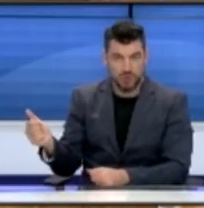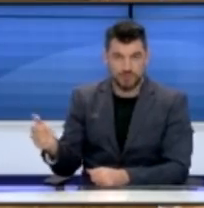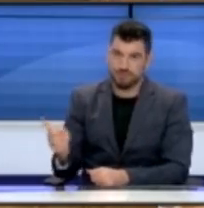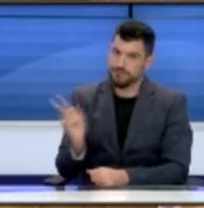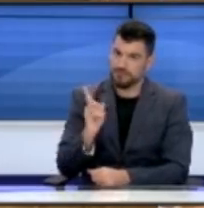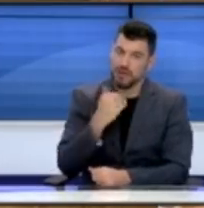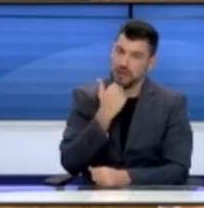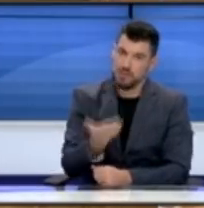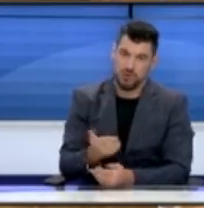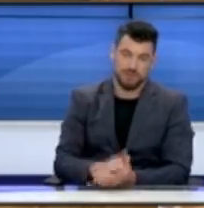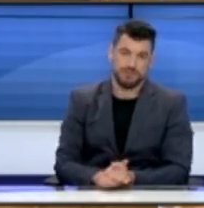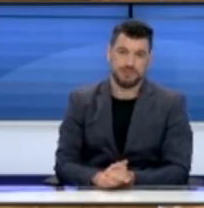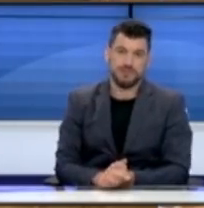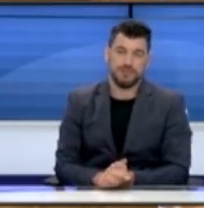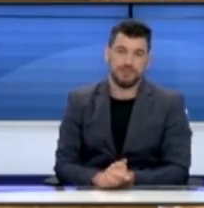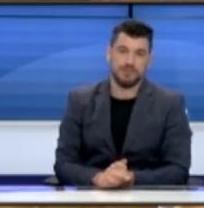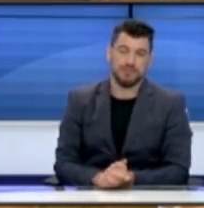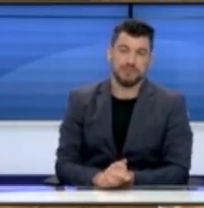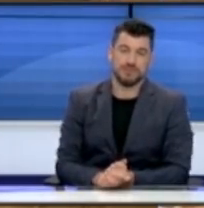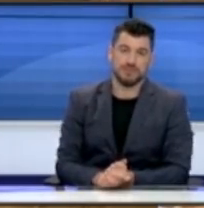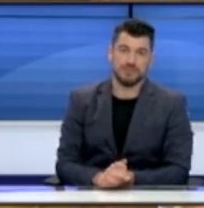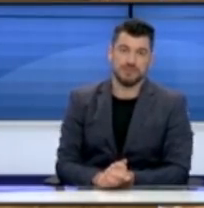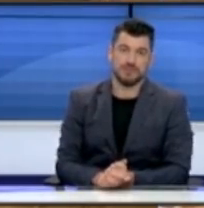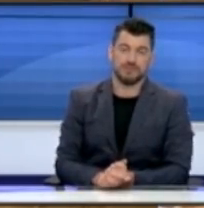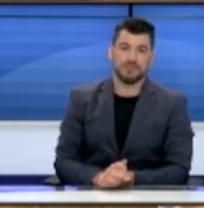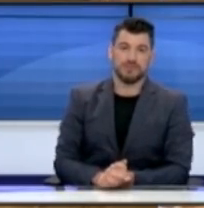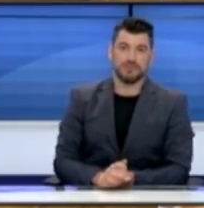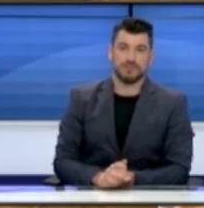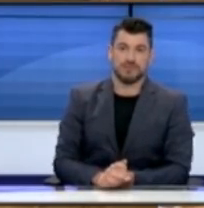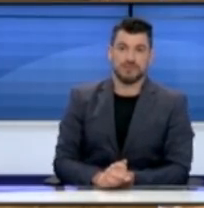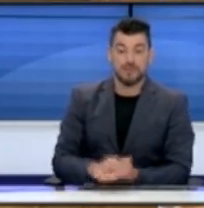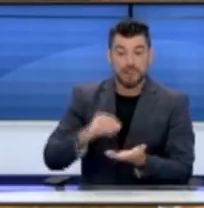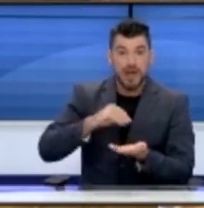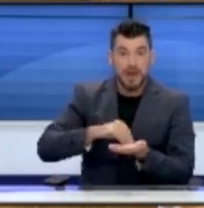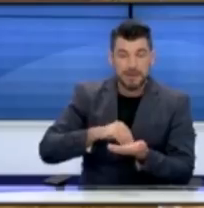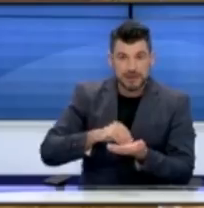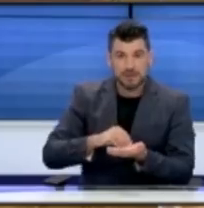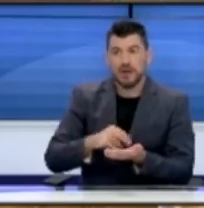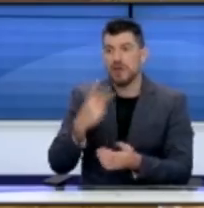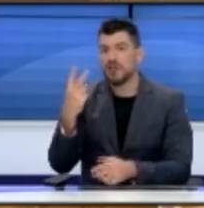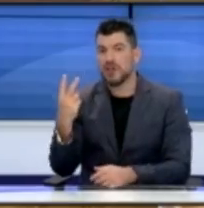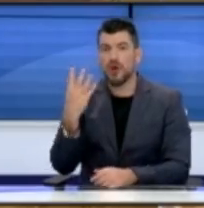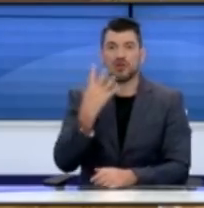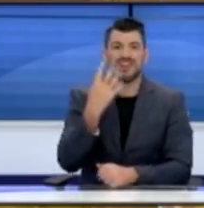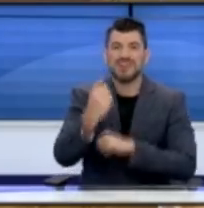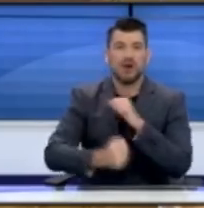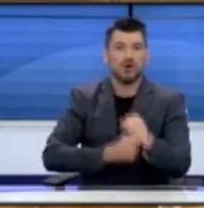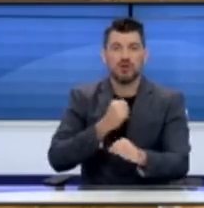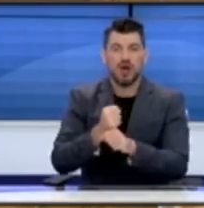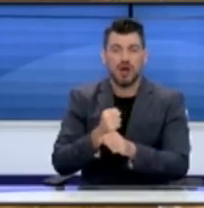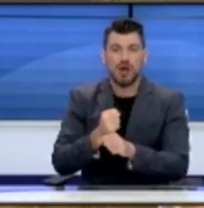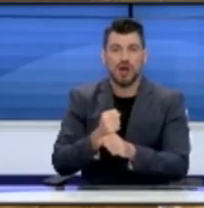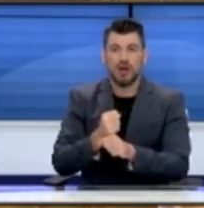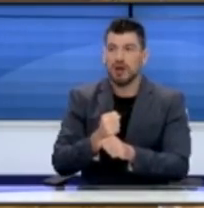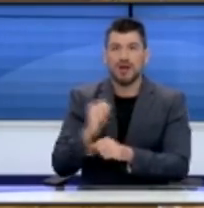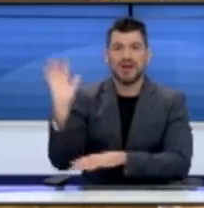ορίζοντα. Επίσης, πώς θα αποδώσει μέσα σε 2 ή 4 χρόνια η ελιά, με βάση αυτά που